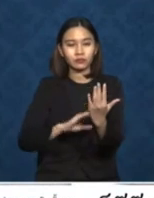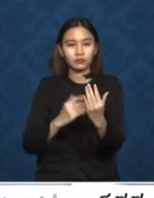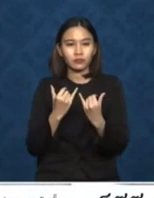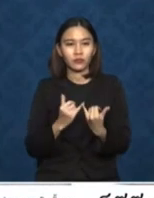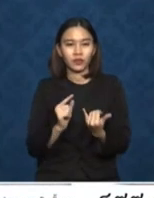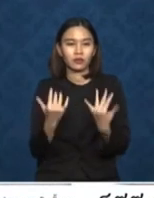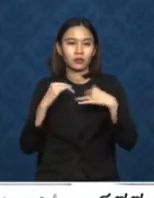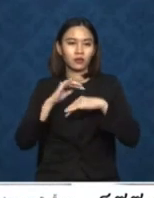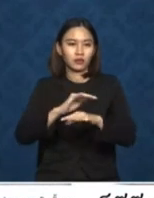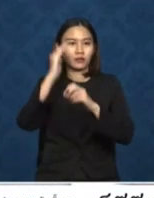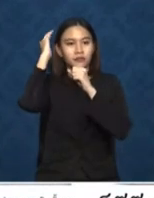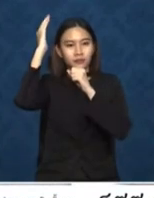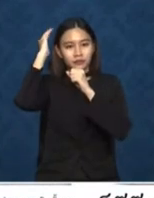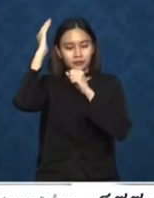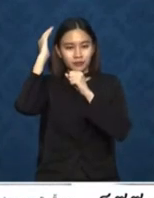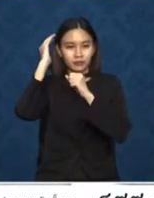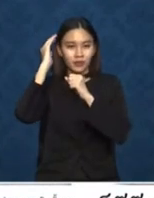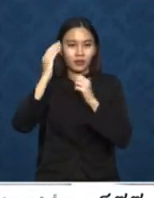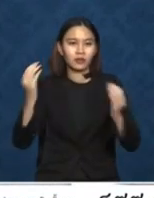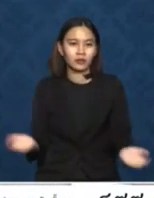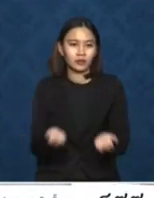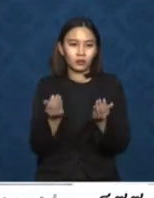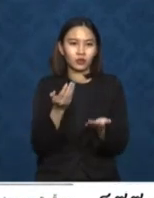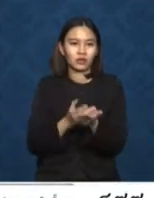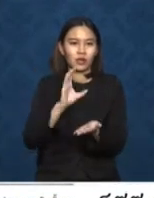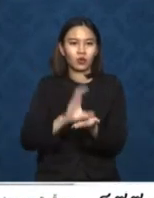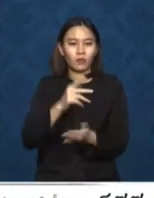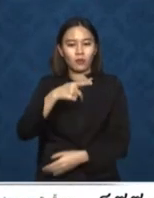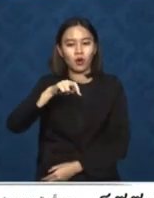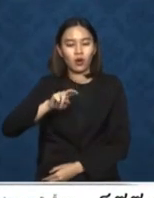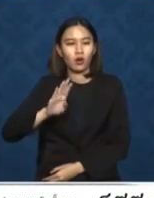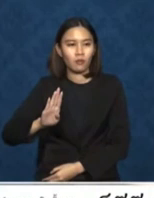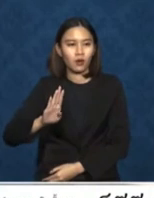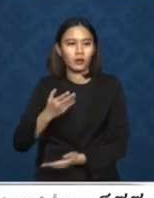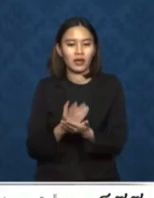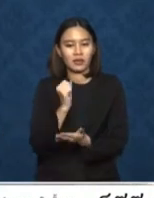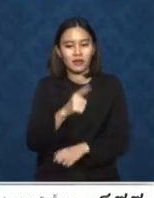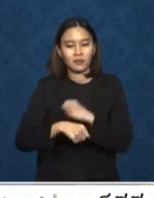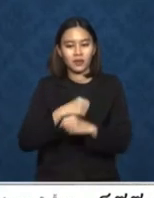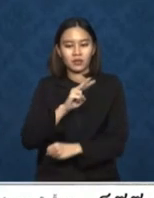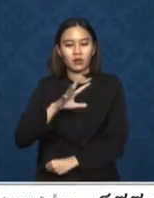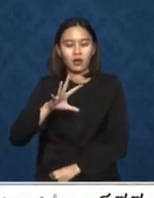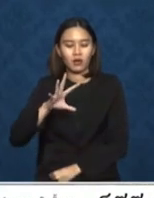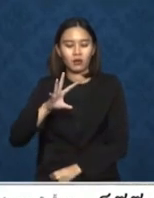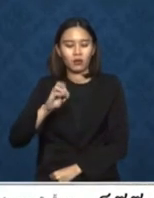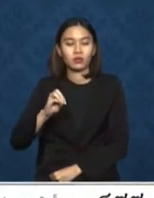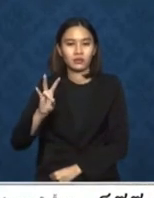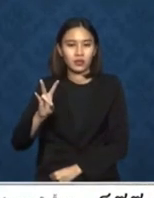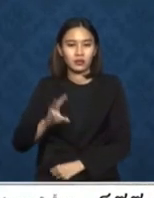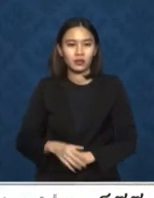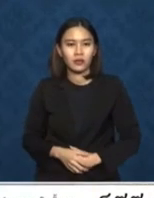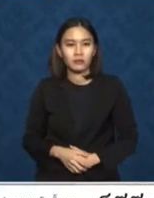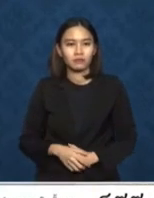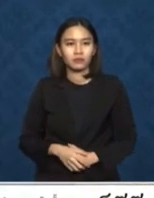วันนี้กผมขอมีสวรวในกอภิปลาย และสนาพสนุนงบประมาณพระชมัยัดรายจายประจำปีพทธศักรหลาด 2,567